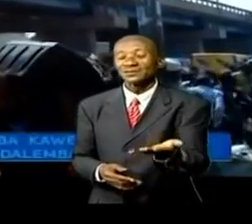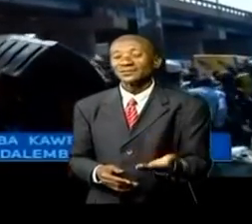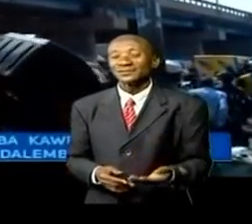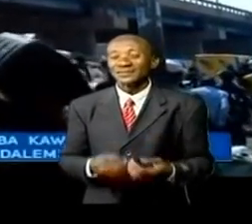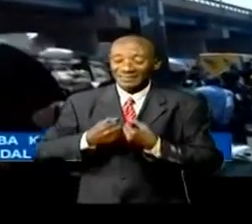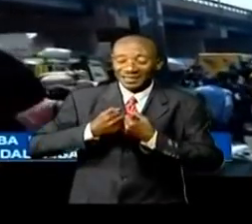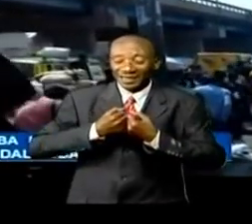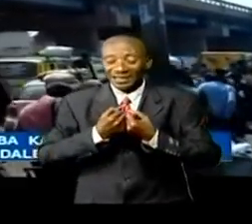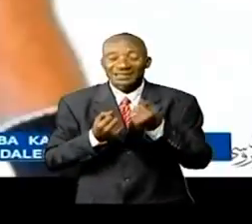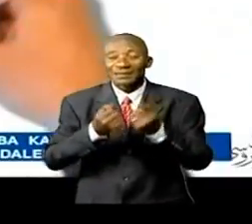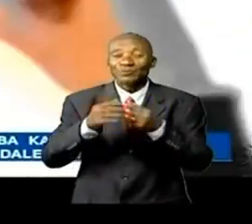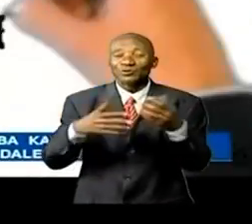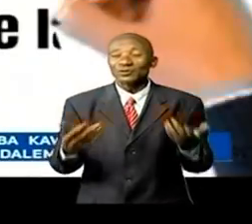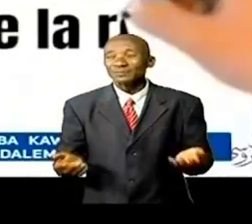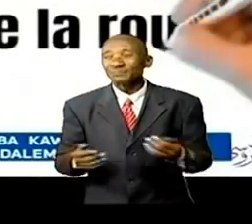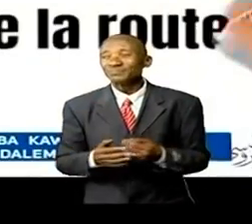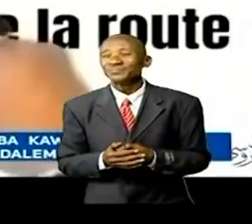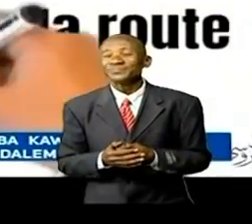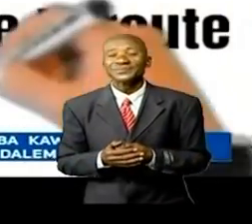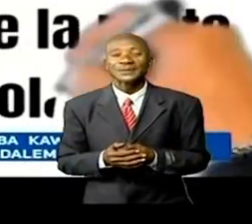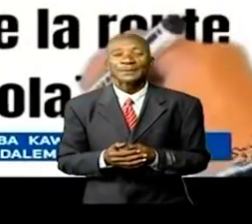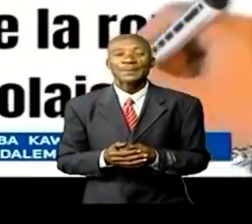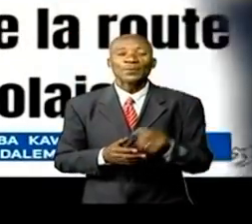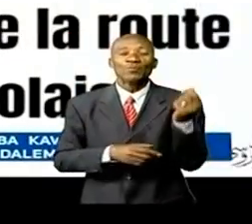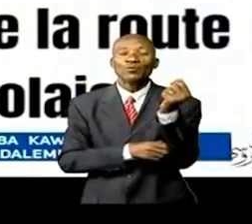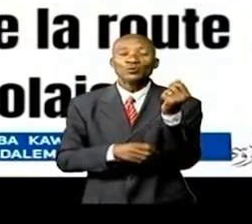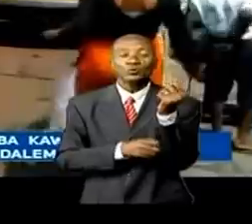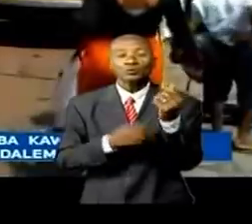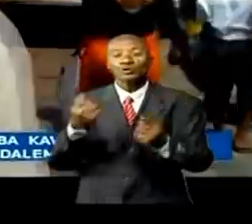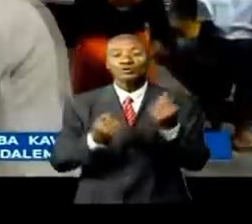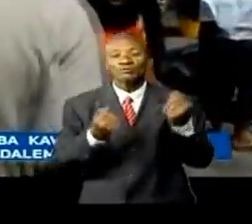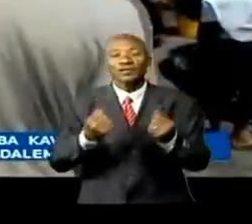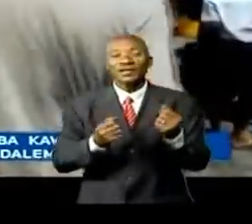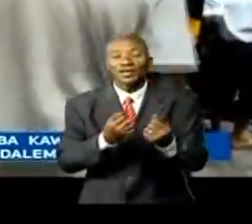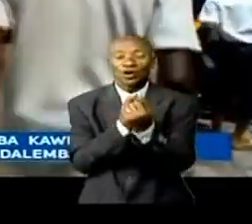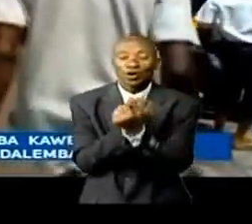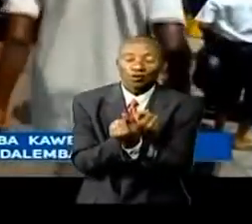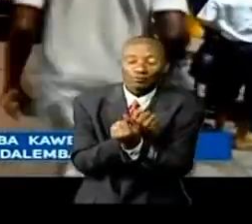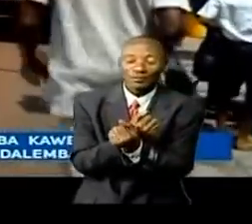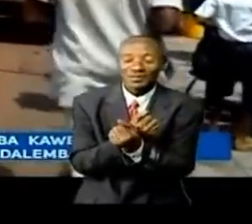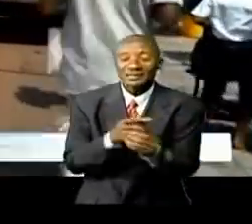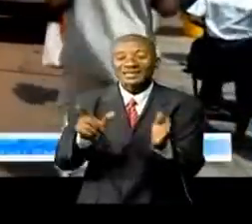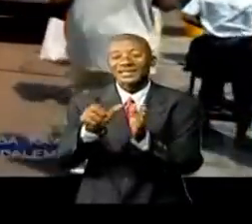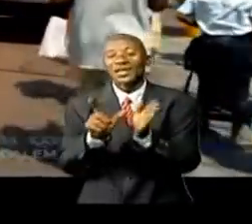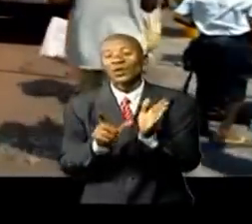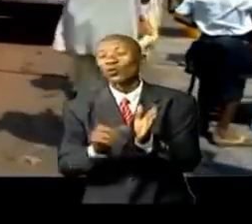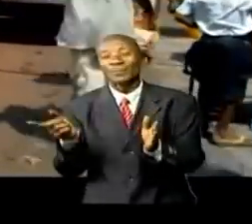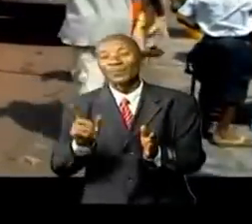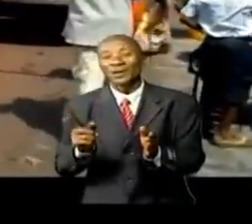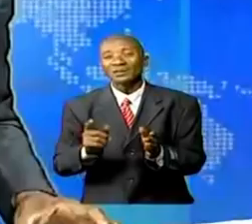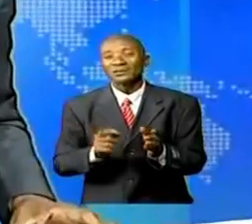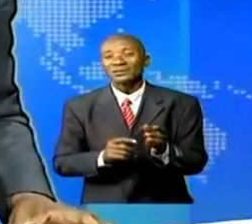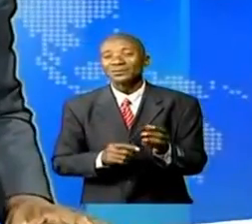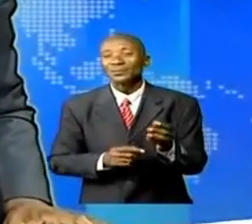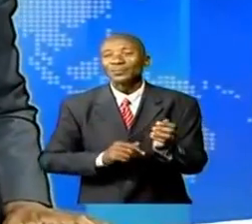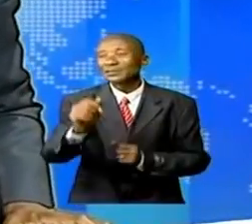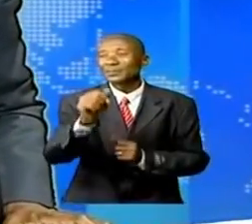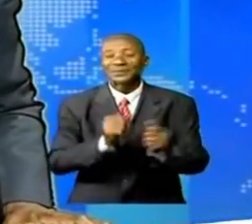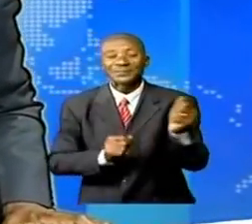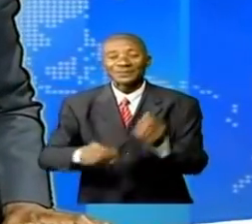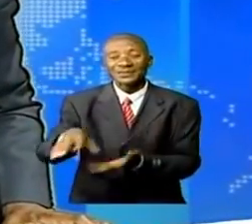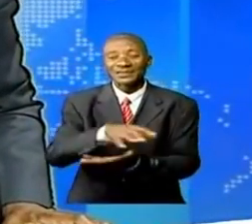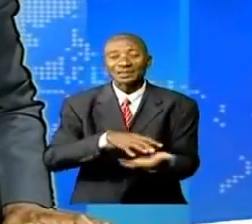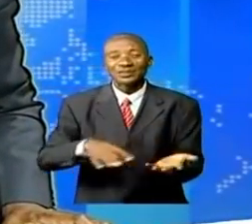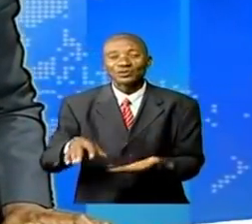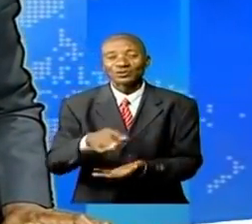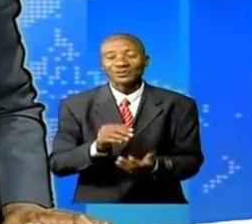Violation du code de la route, l'impatience des conducteurs, les embouteillages ont encore plusieurs jours de règne. À